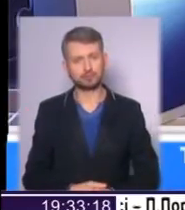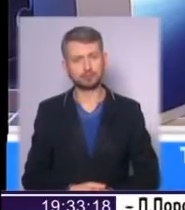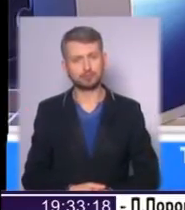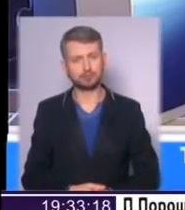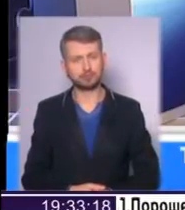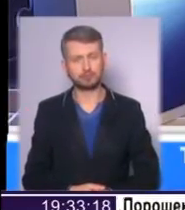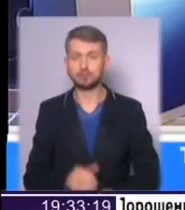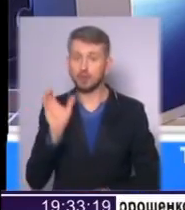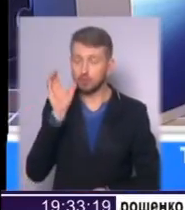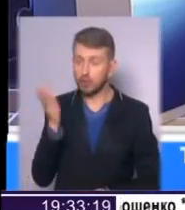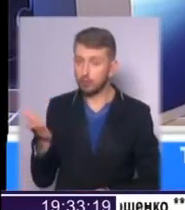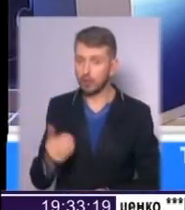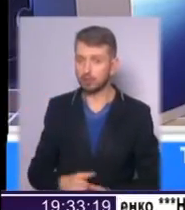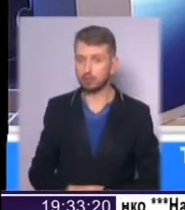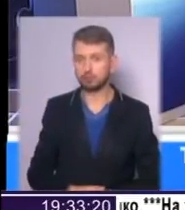Слухаємо вас.